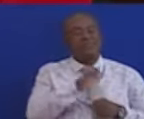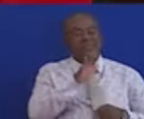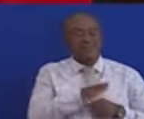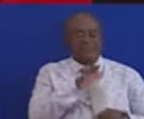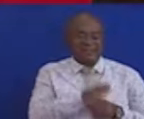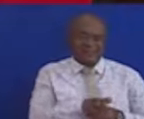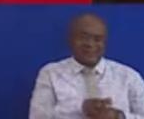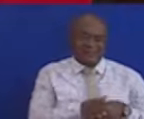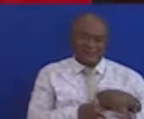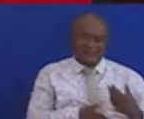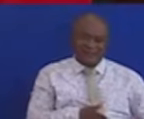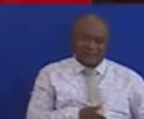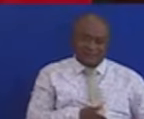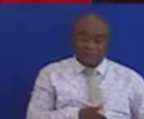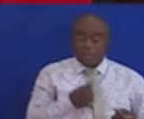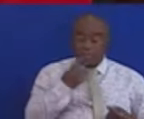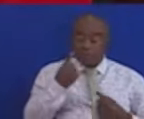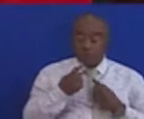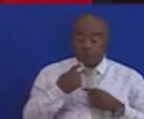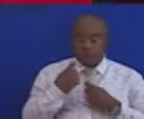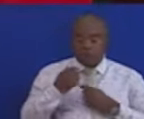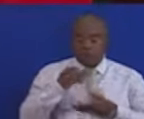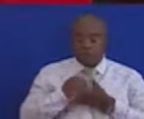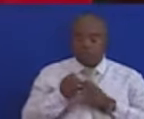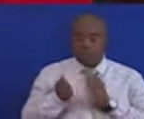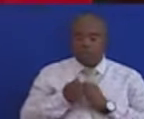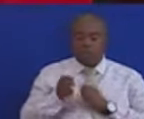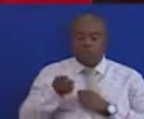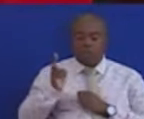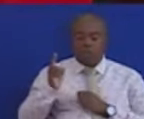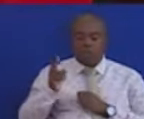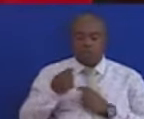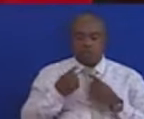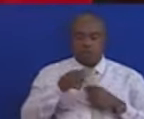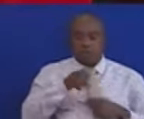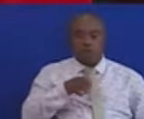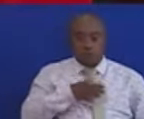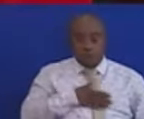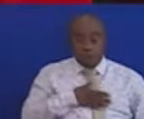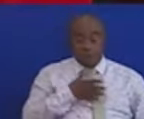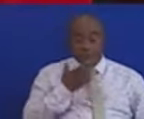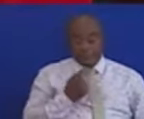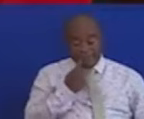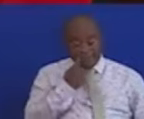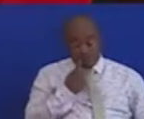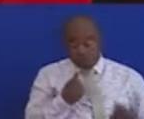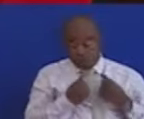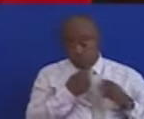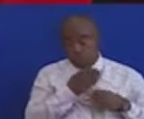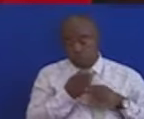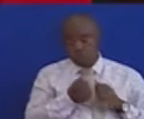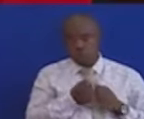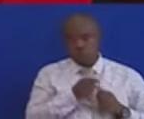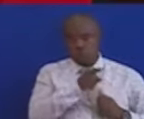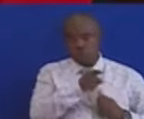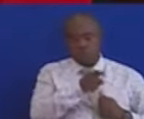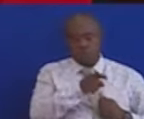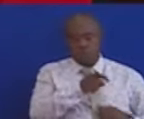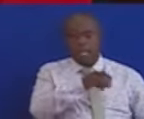kwanza kwenye Wiz Ya Mali asili Ili niwe kuzum mko wangu kwa sababu unoka kwenye mko Huo mhh mwen